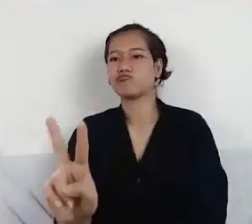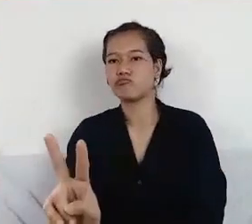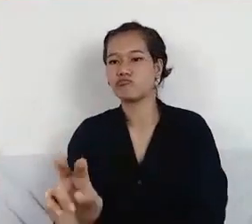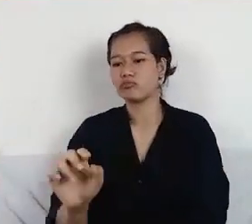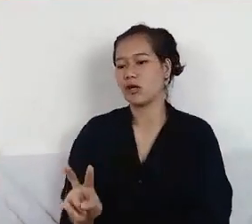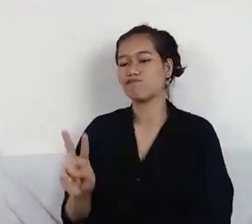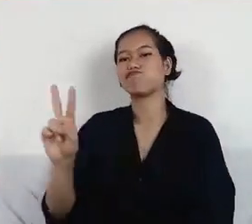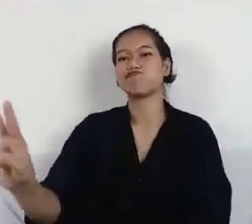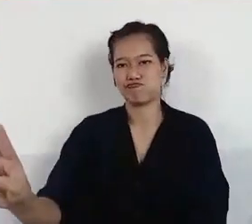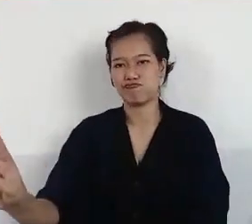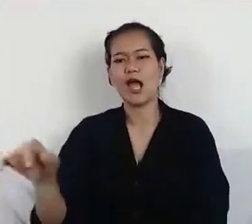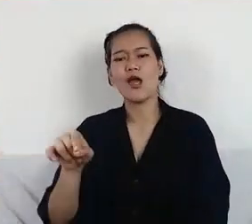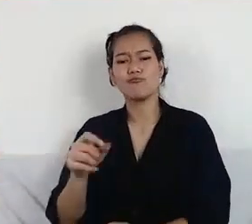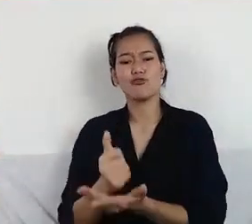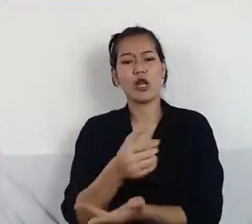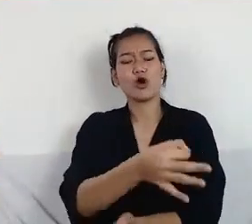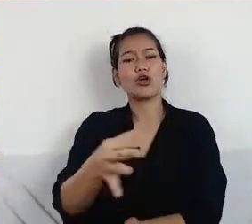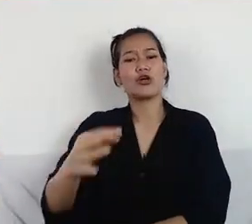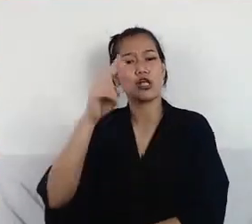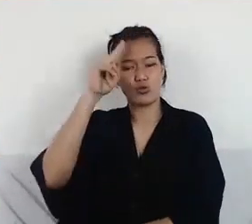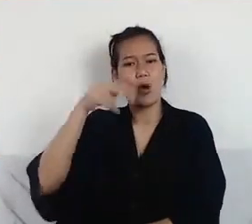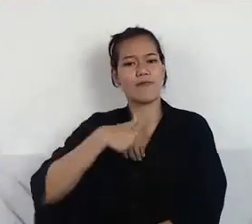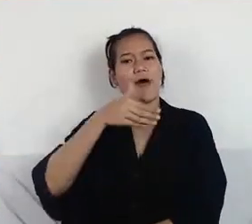Tuhan Yesus.